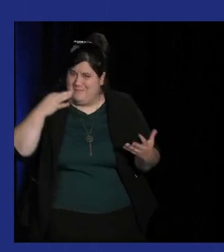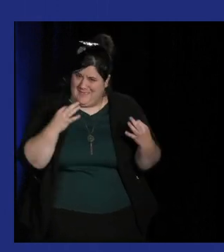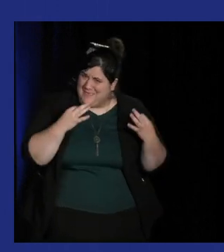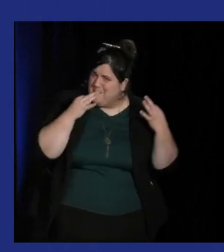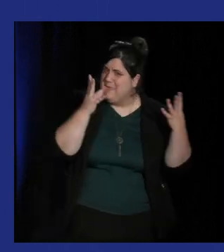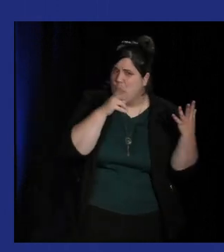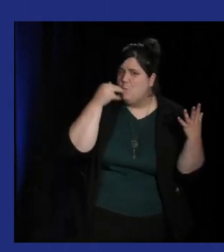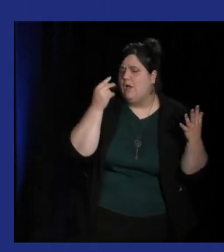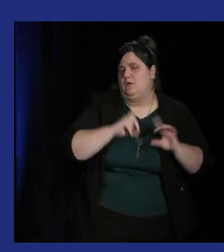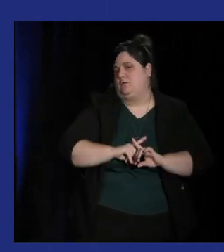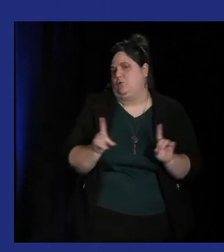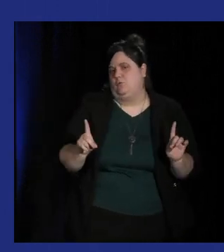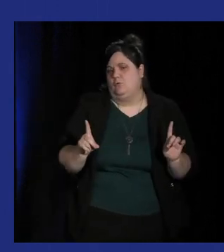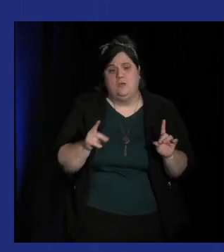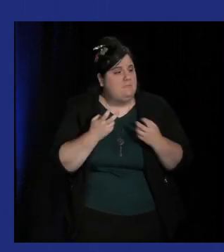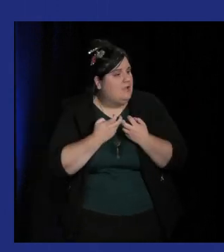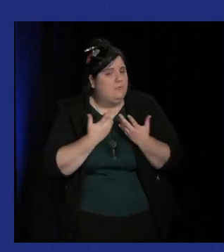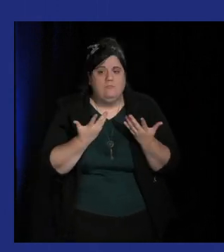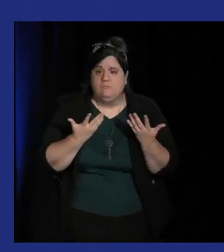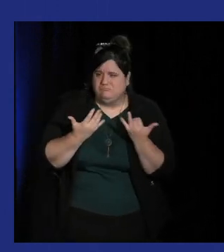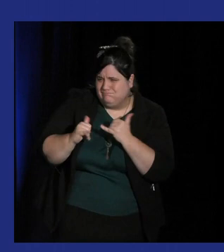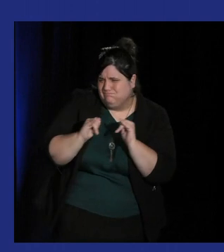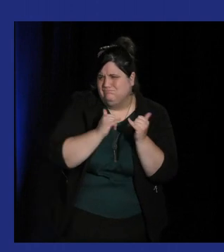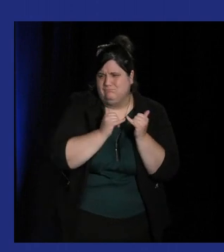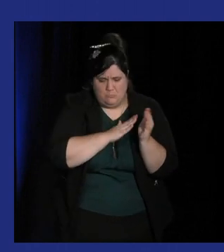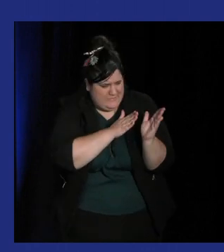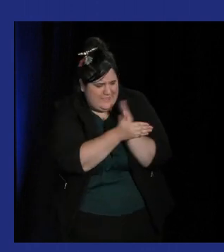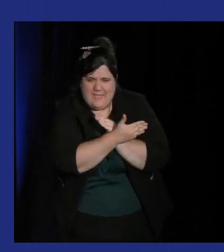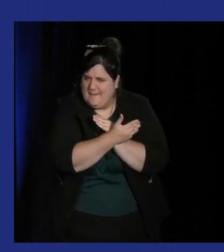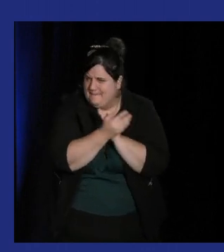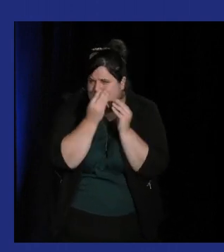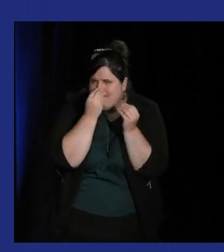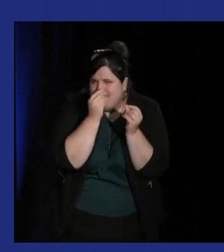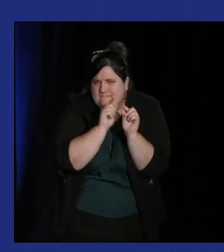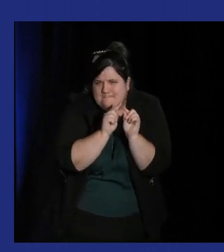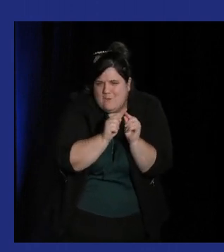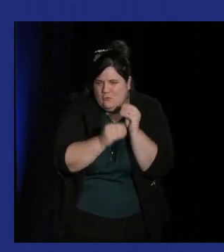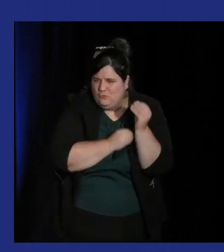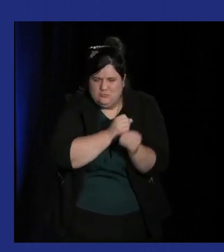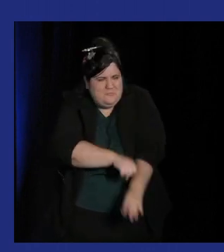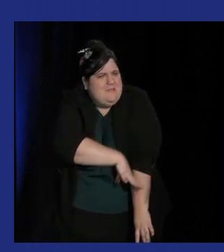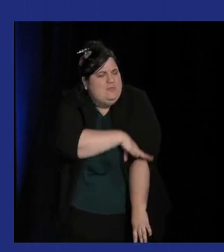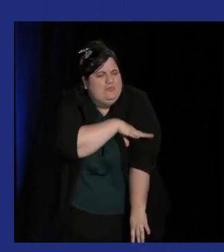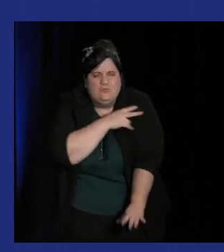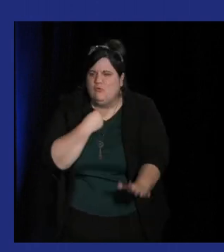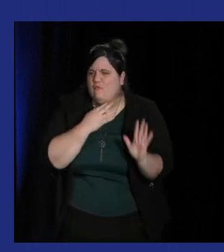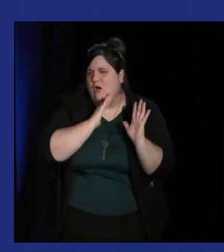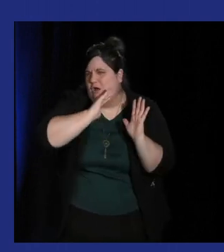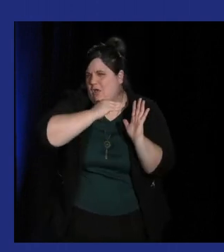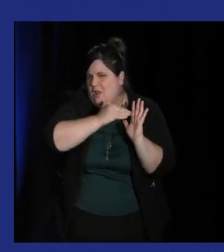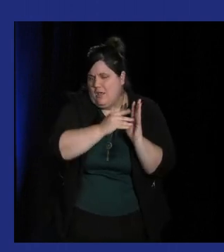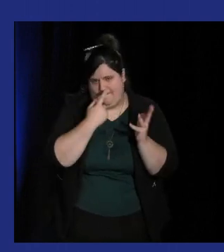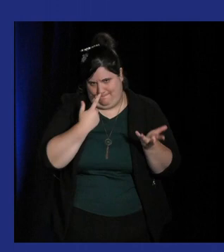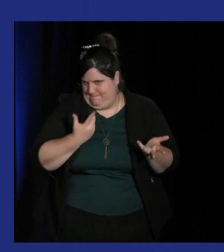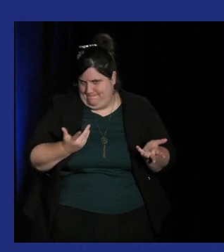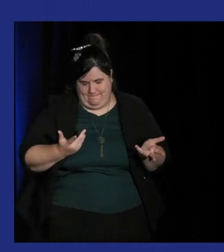pour un jeu où il faut il faut dès que vous voulez avoir une intention et dès que vous enfin dès que vous voulez avoir de l'émotion dans la voix enfin il y a toujours il y aura des petits